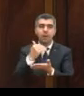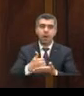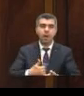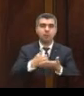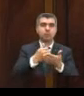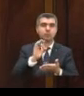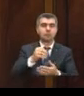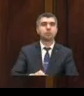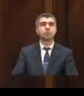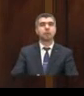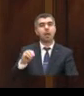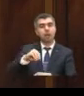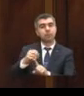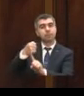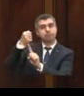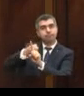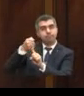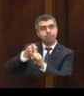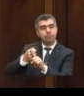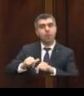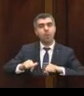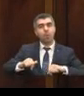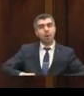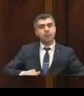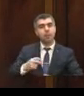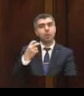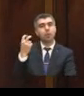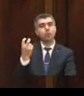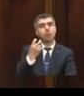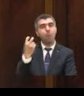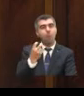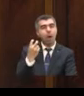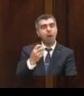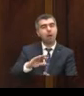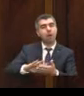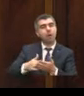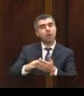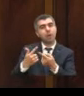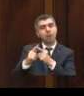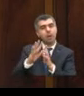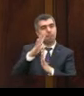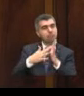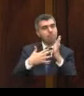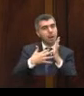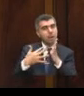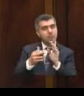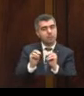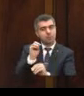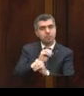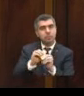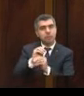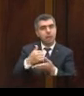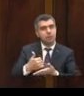وكذا مجهودات السيدة وزيرة السياحة في وضع الخطط الاستراتيجية الكفيلة بدعم